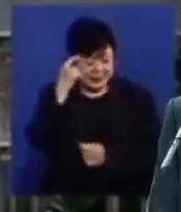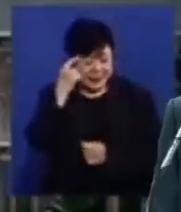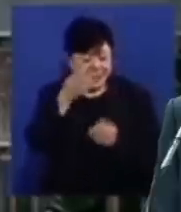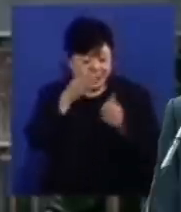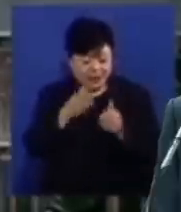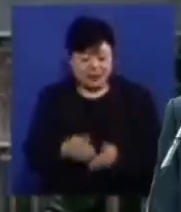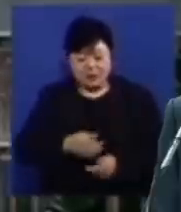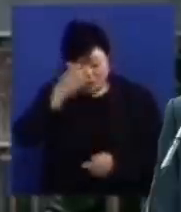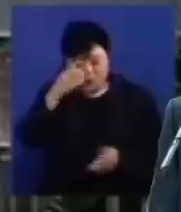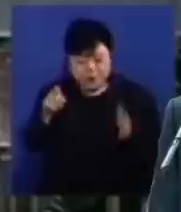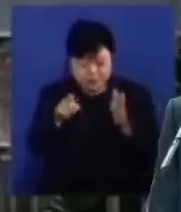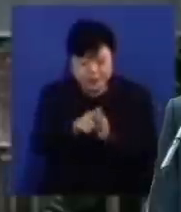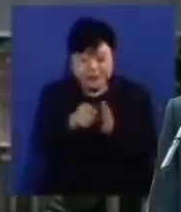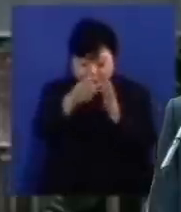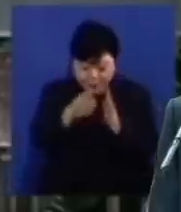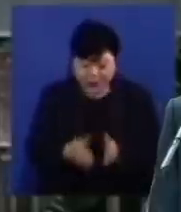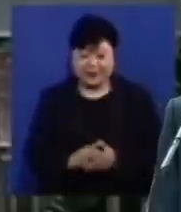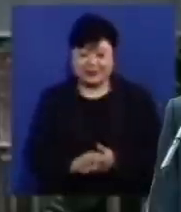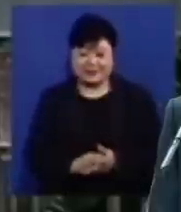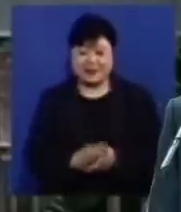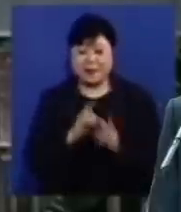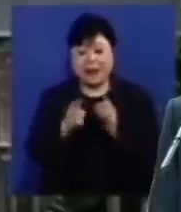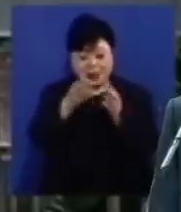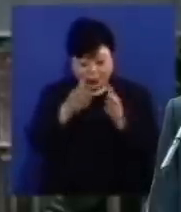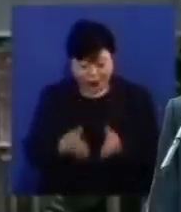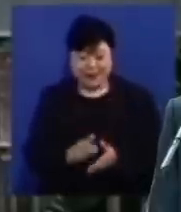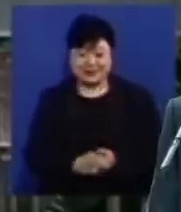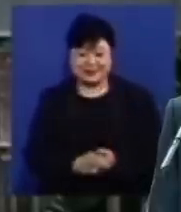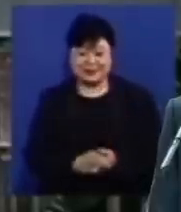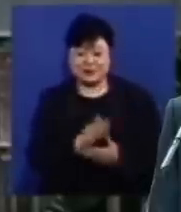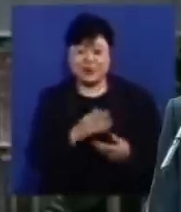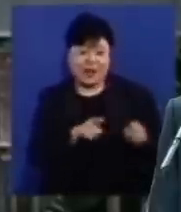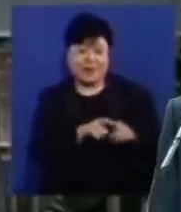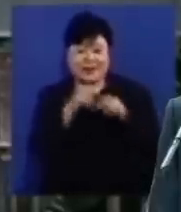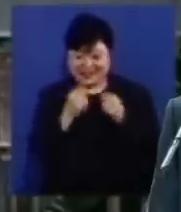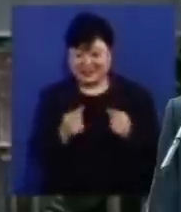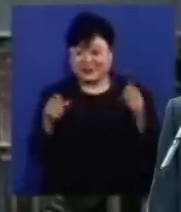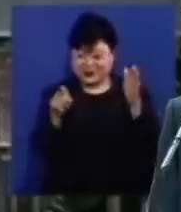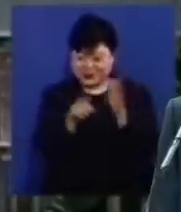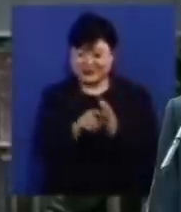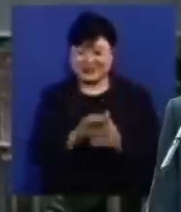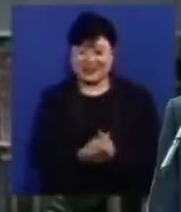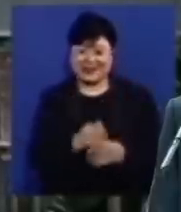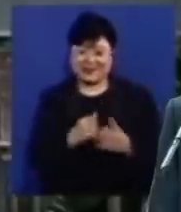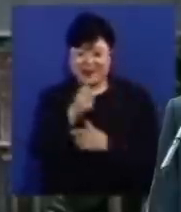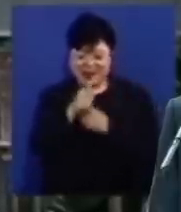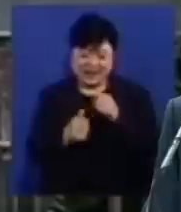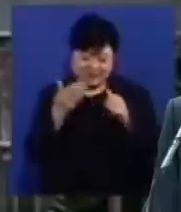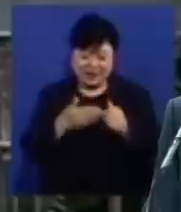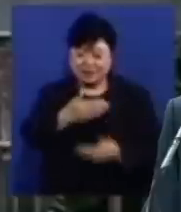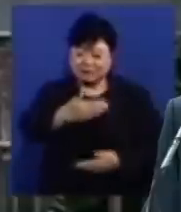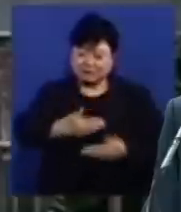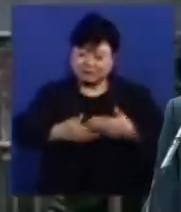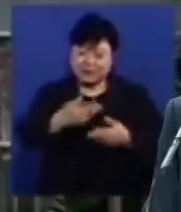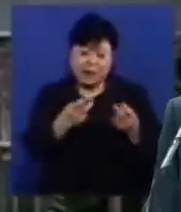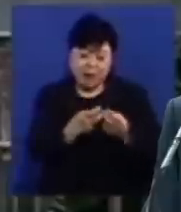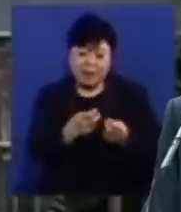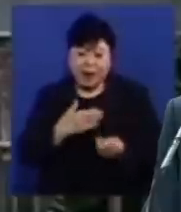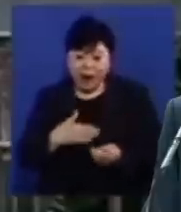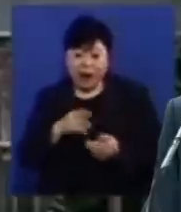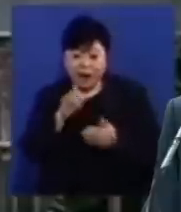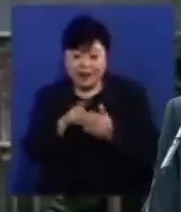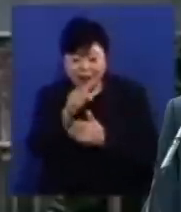통하여 꿈을 통하여 믿음을 통하여 말을 통하여 우리와 같이 계시거든요. 그러므로 하나님과 교제하는 방식을